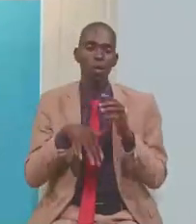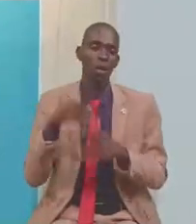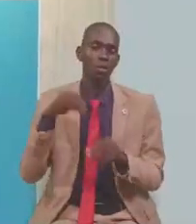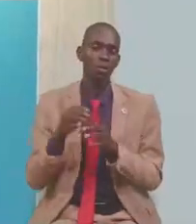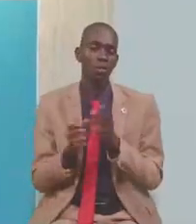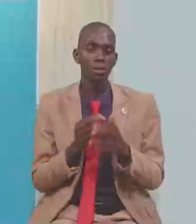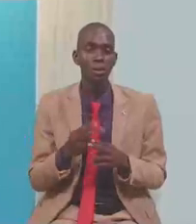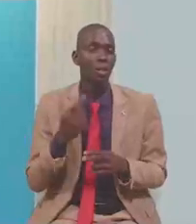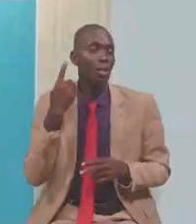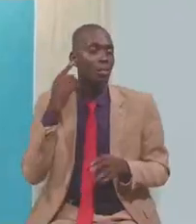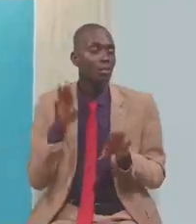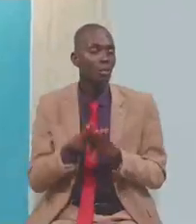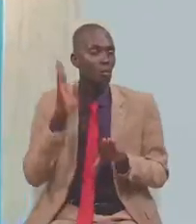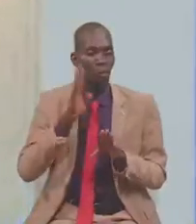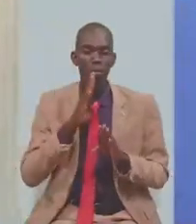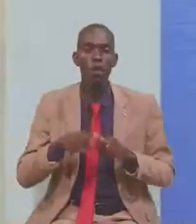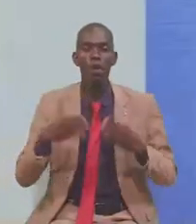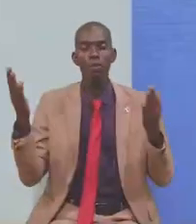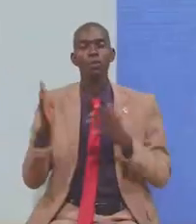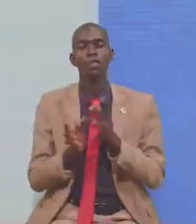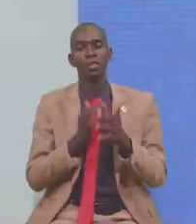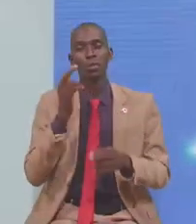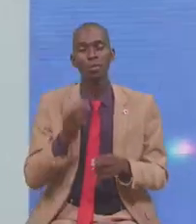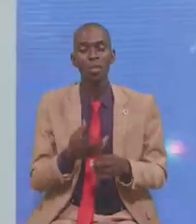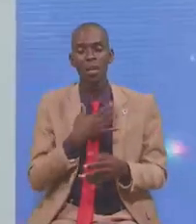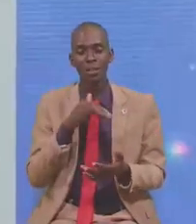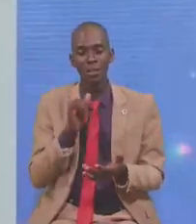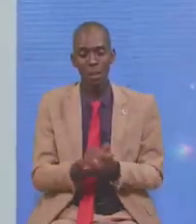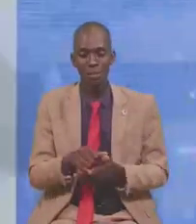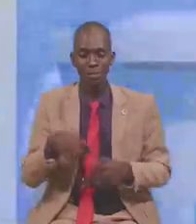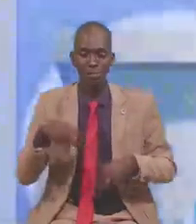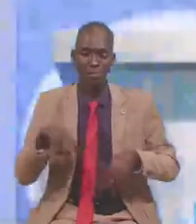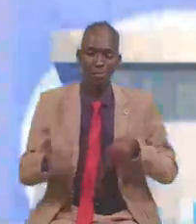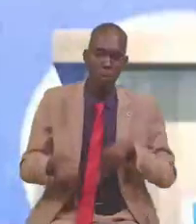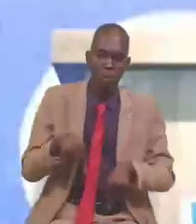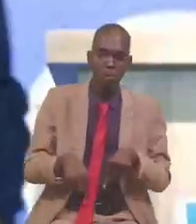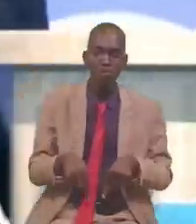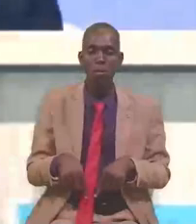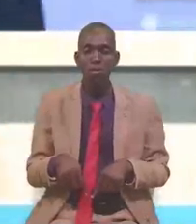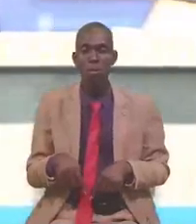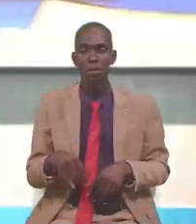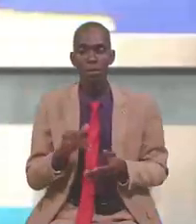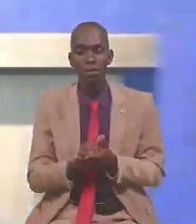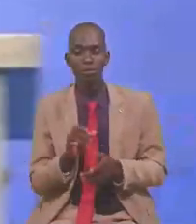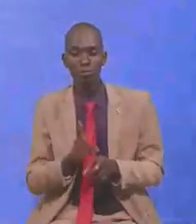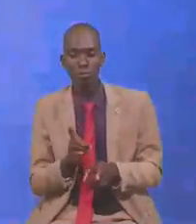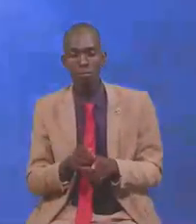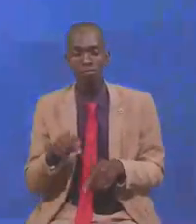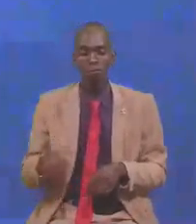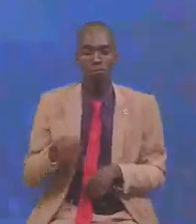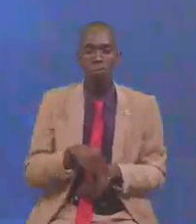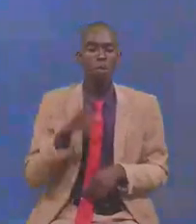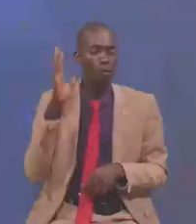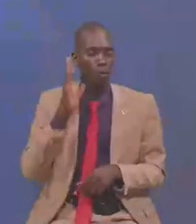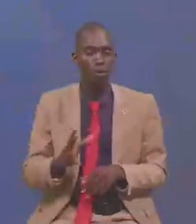sourdes seront ouvertes et les jambes paralysées seront